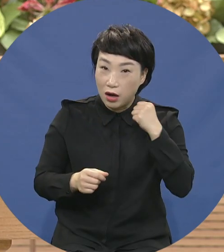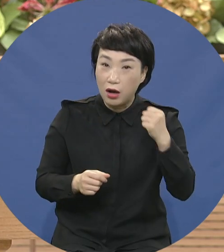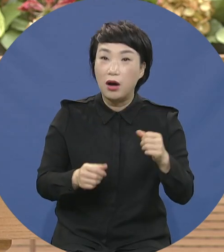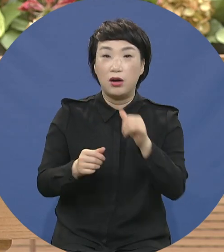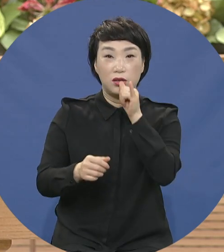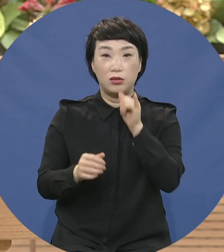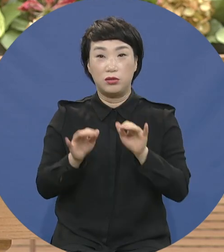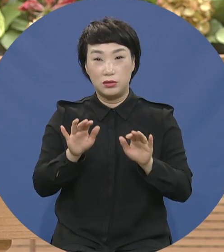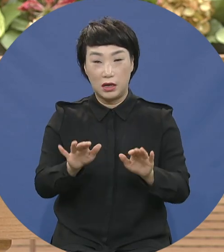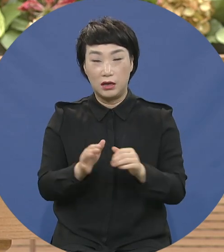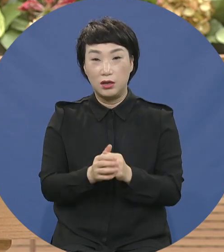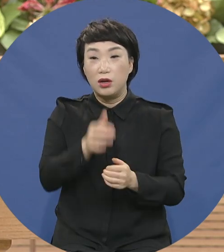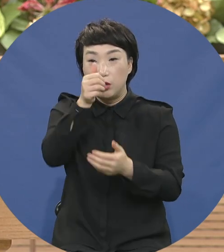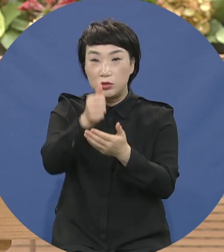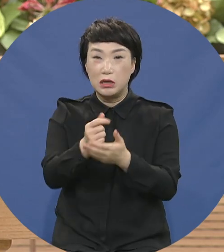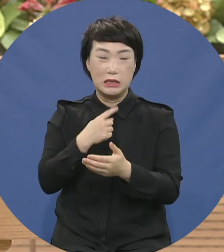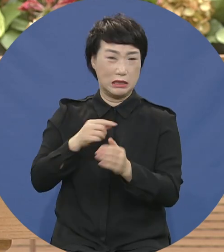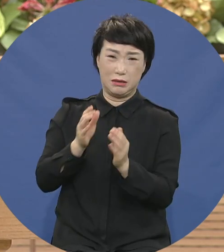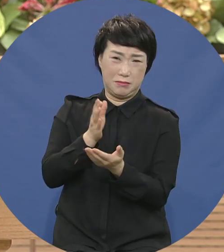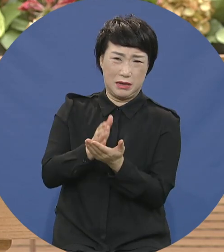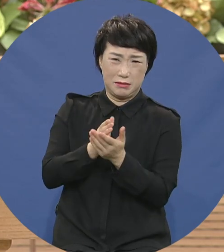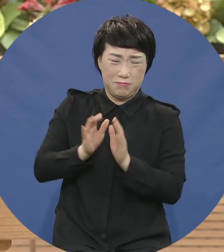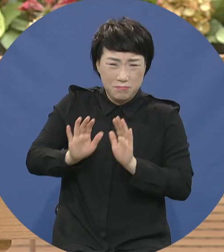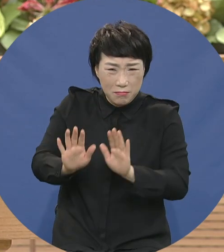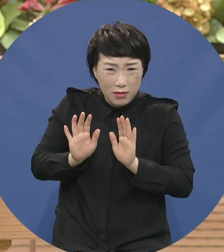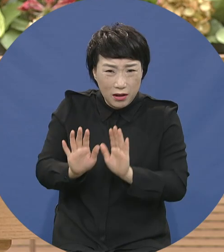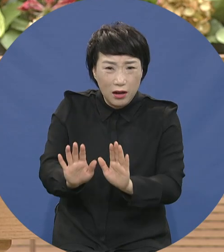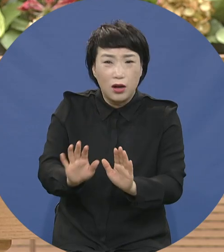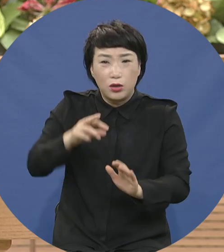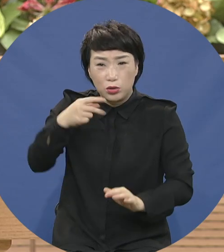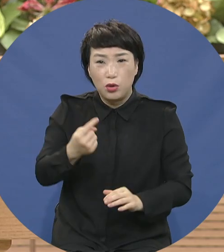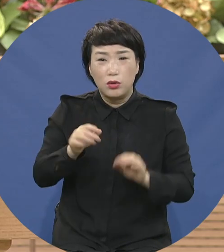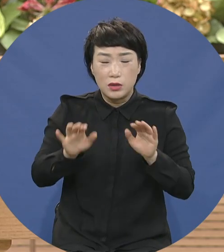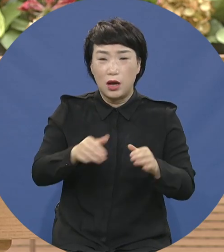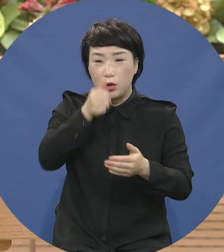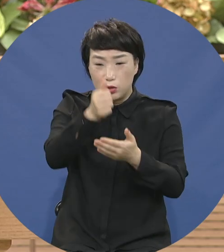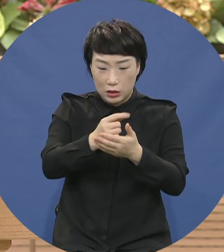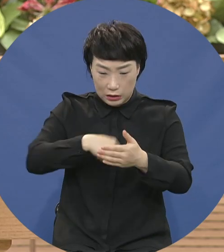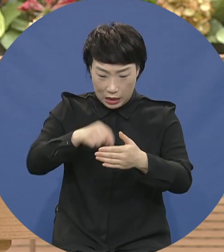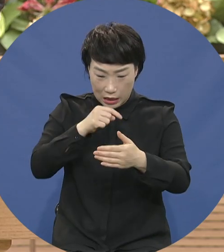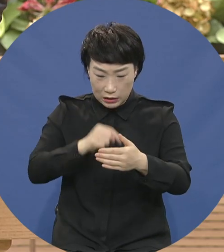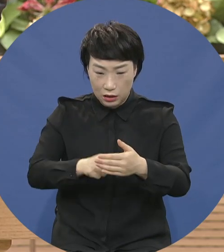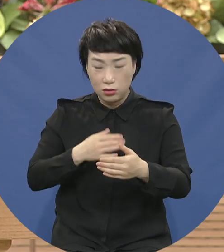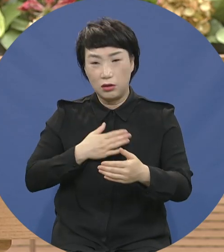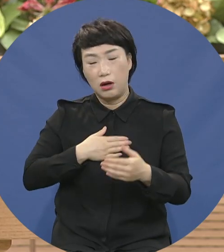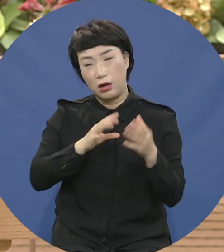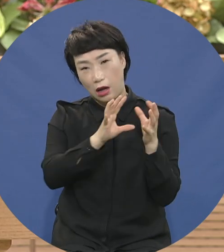가고 죄를 안지려고 아무리 해도 죄가 내 속에서